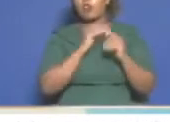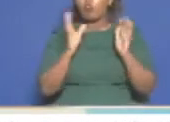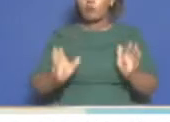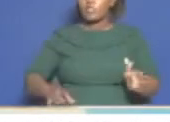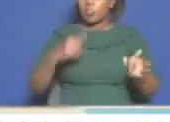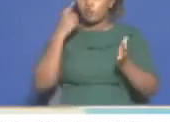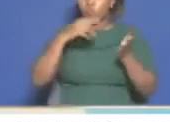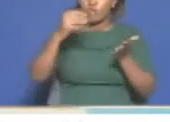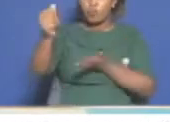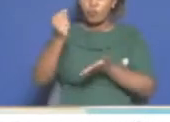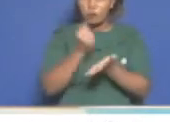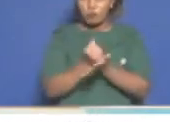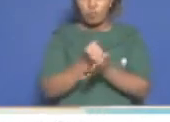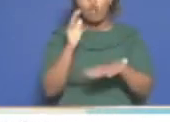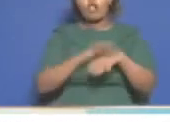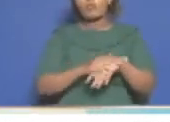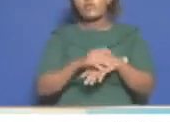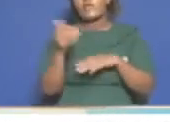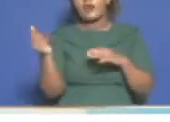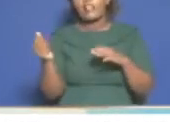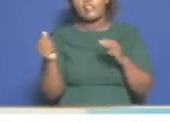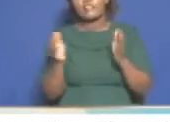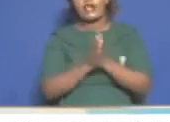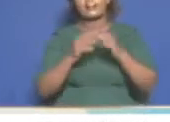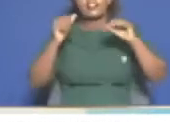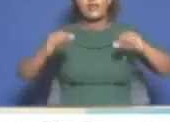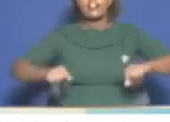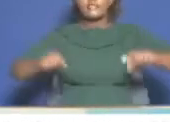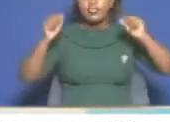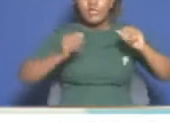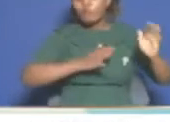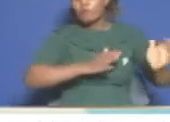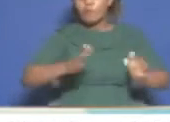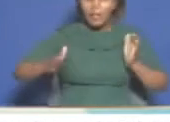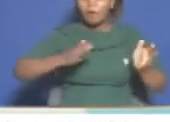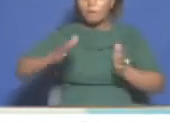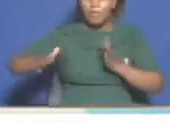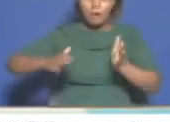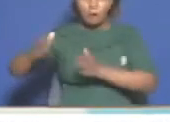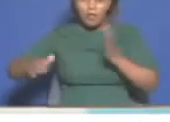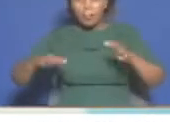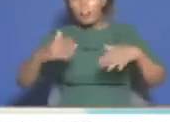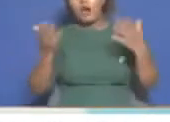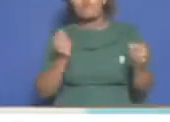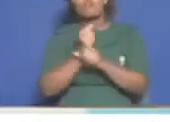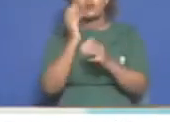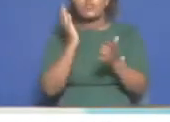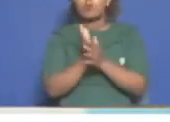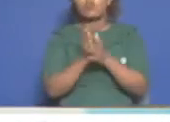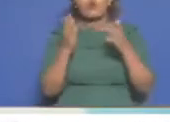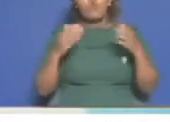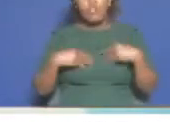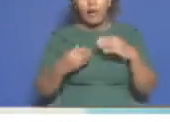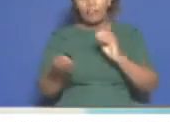wako pamoja na mwenyekiti wa Fula Chebukati, waweze kupanga mikakati ambayo itaweza kudeliver uchaguzi ambao unakuja